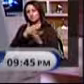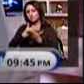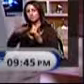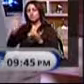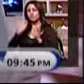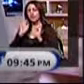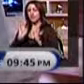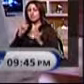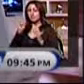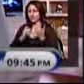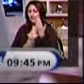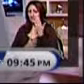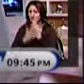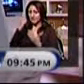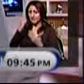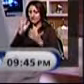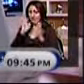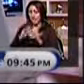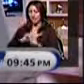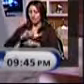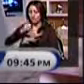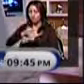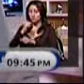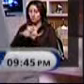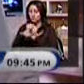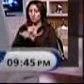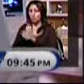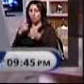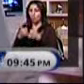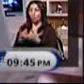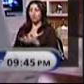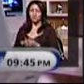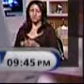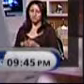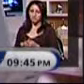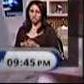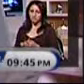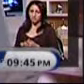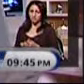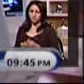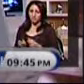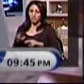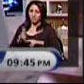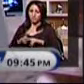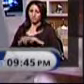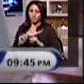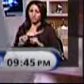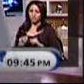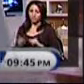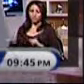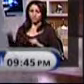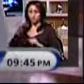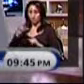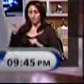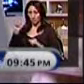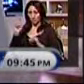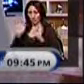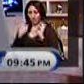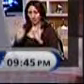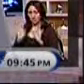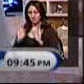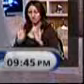تانية كانوا اصدقاء مبارك يحكموا وسواء المجلس العسكري او الاخوان المسلمين. عشان الثورة